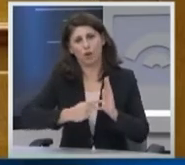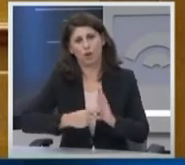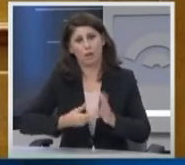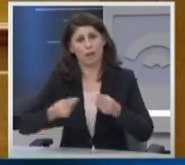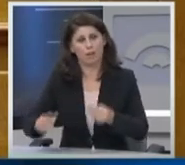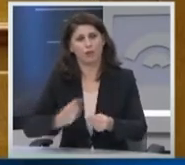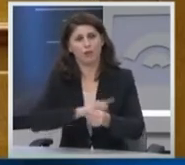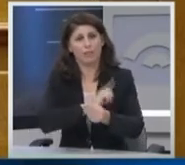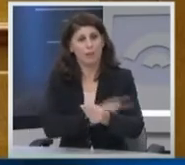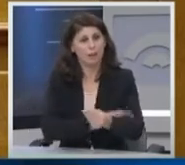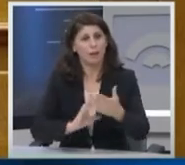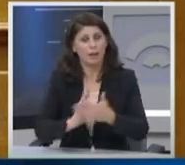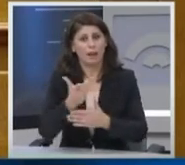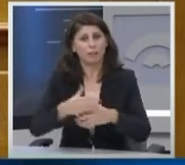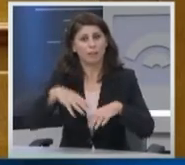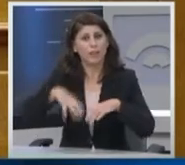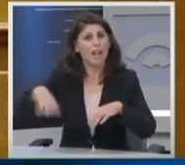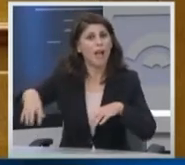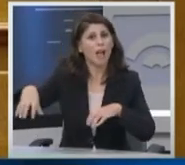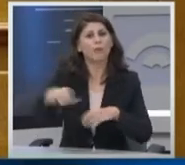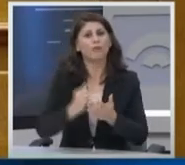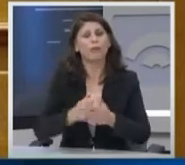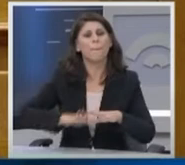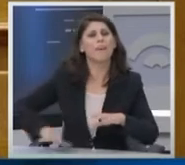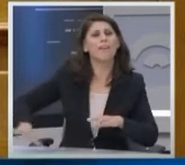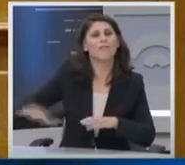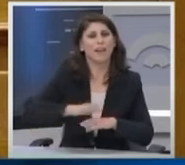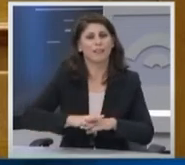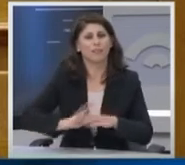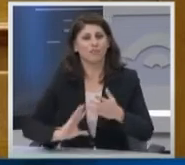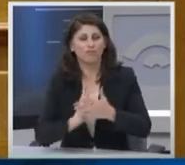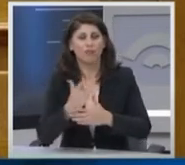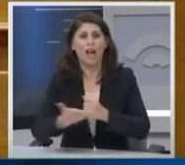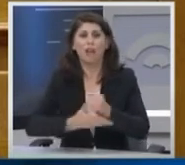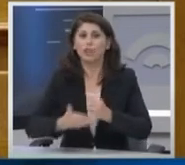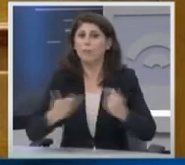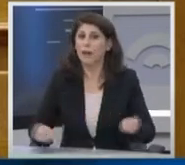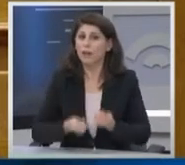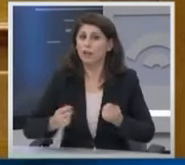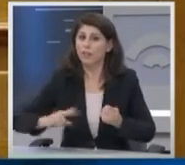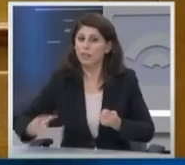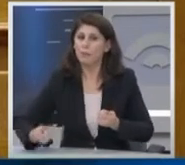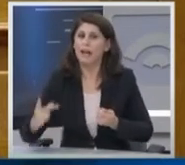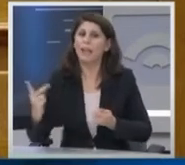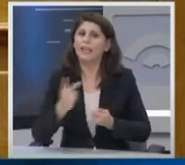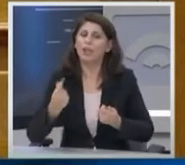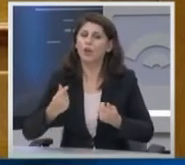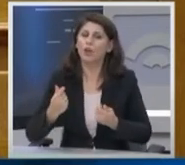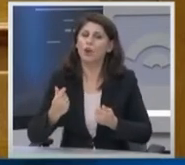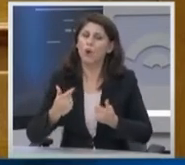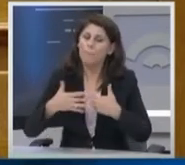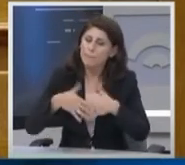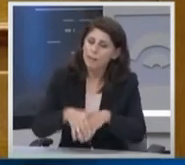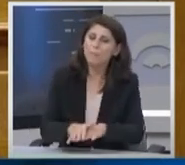δύναμη και ανάπτυξη στους κλάδους και στις περιφέρειες, να αναπτύξει την αγροτική παραγωγή δίπλα στον κοινωνικοποιημένο τομέα